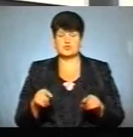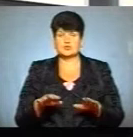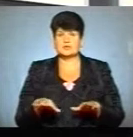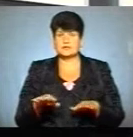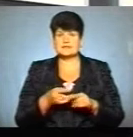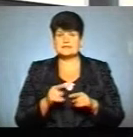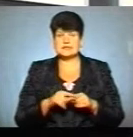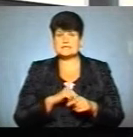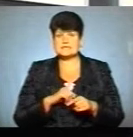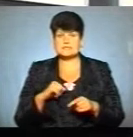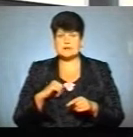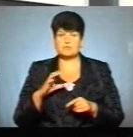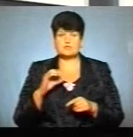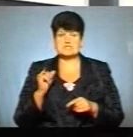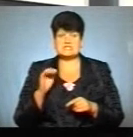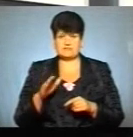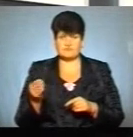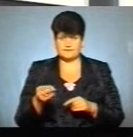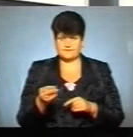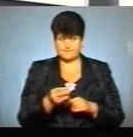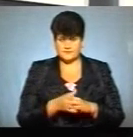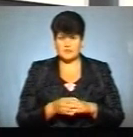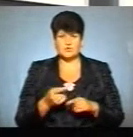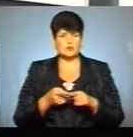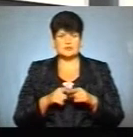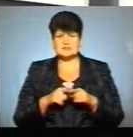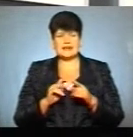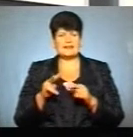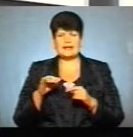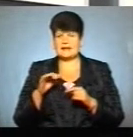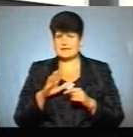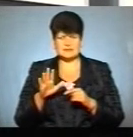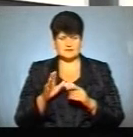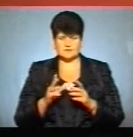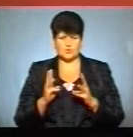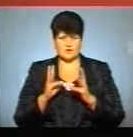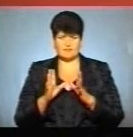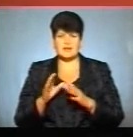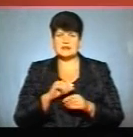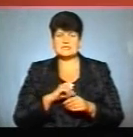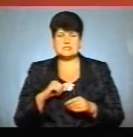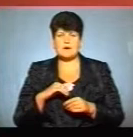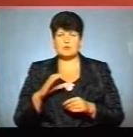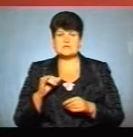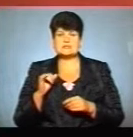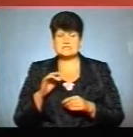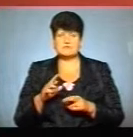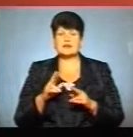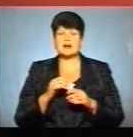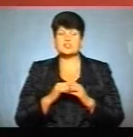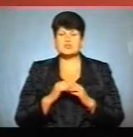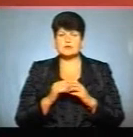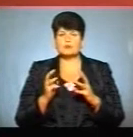це називається самосів. Тому в даному випадку горів не ліс, а самосів. Як часто в нас пожежі стають такі